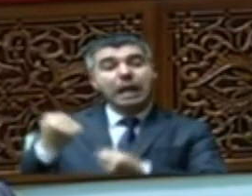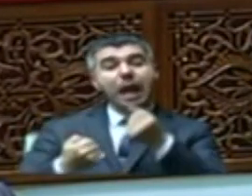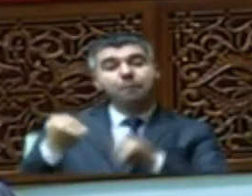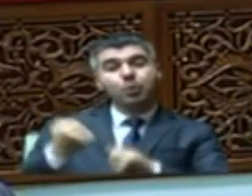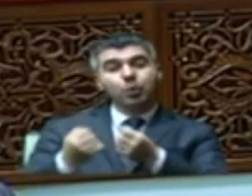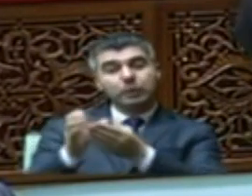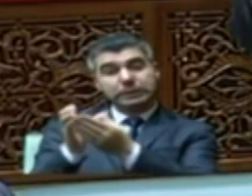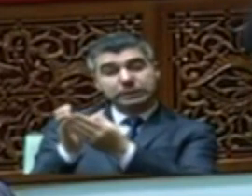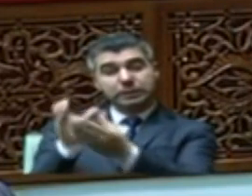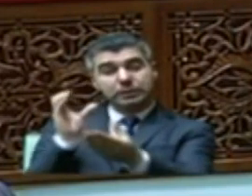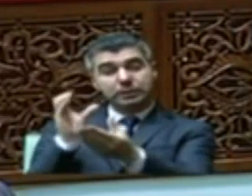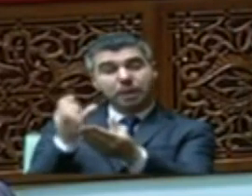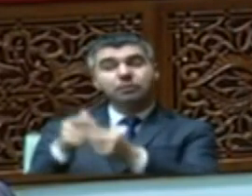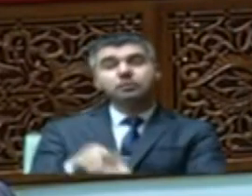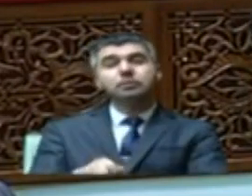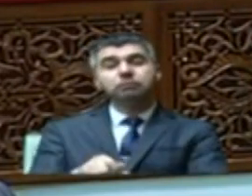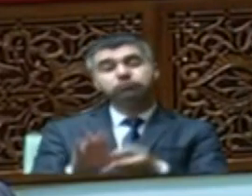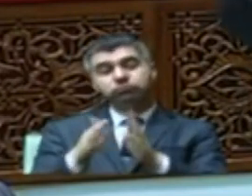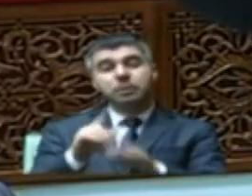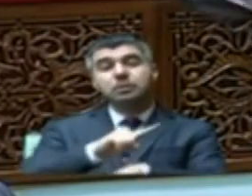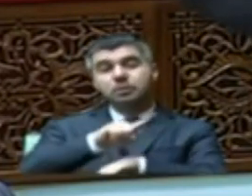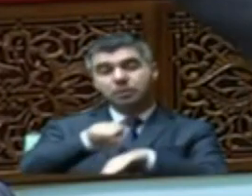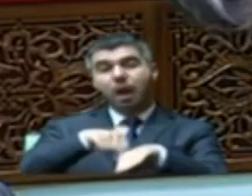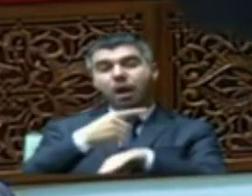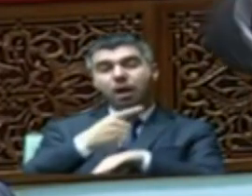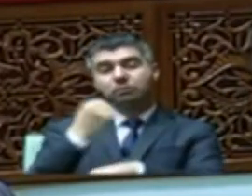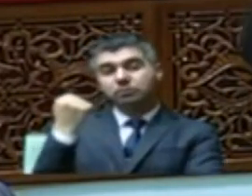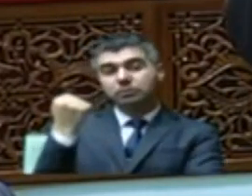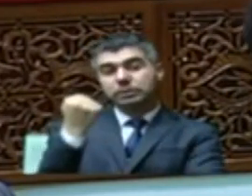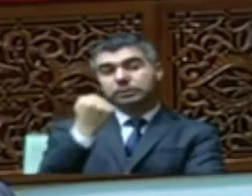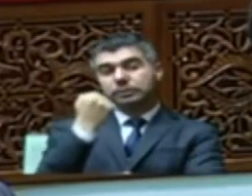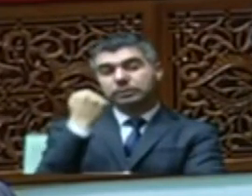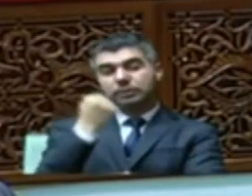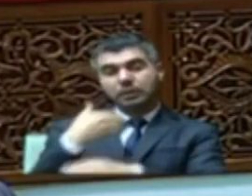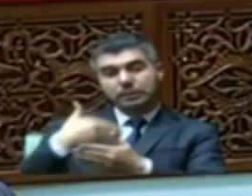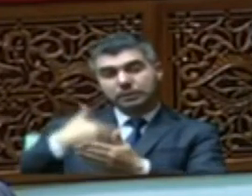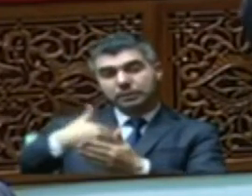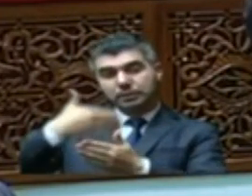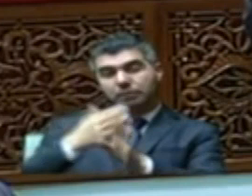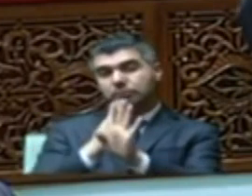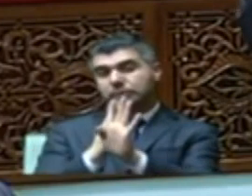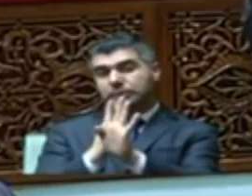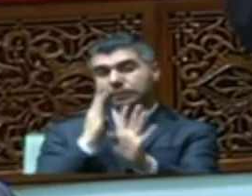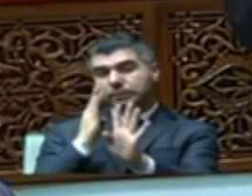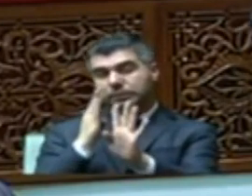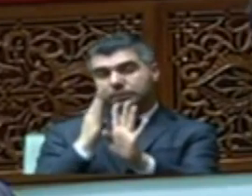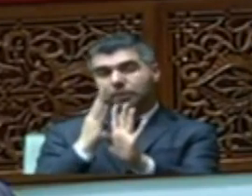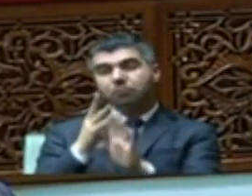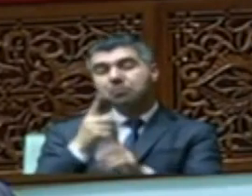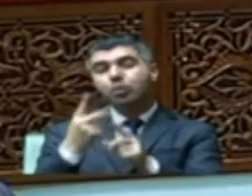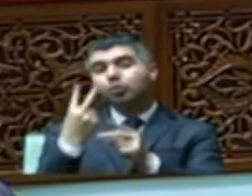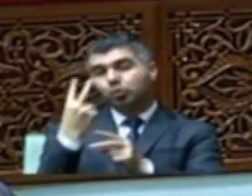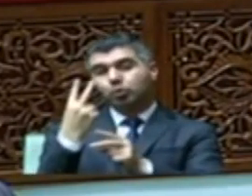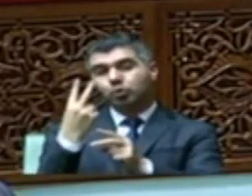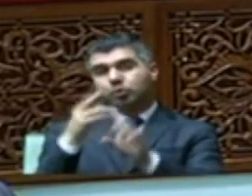ملزمين انهم تيبقاو واحد الساعات طويله كيشدوا الانتظار، مع العلم انه كاينين دو سكانير، جوج سكانيرات هما اللي